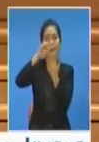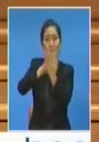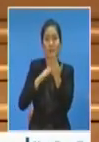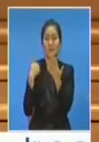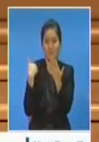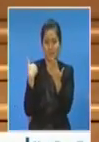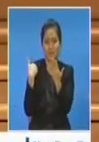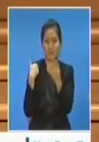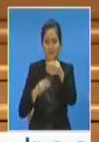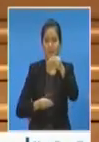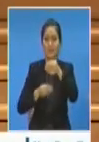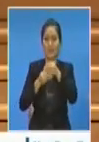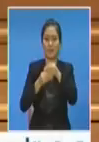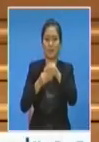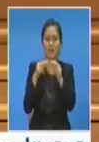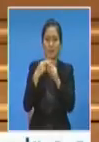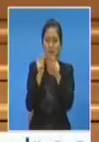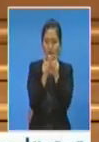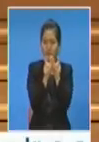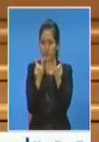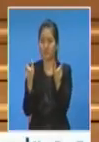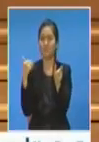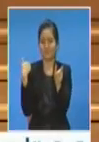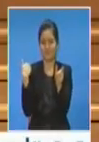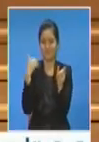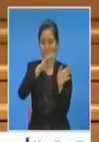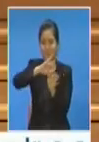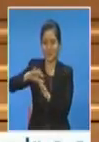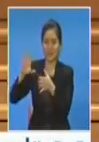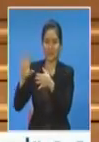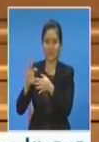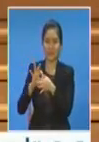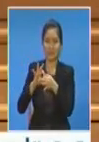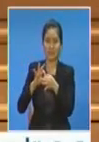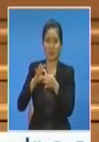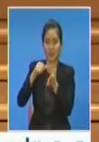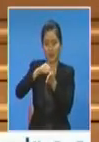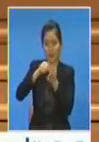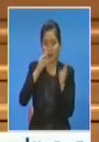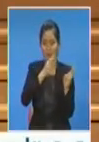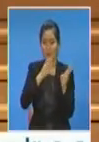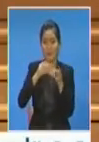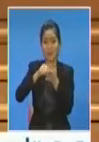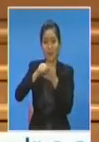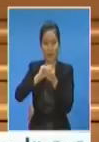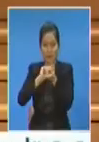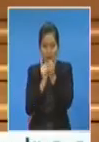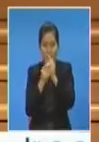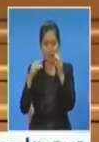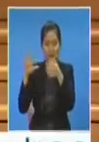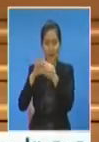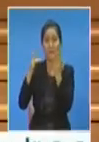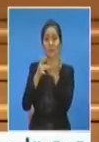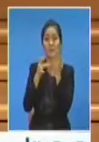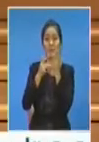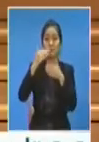ปแผนนี้นะครับชื่ออาจจะยาวหน่อยปฏิรูประบบเครื่องมือด้านการสื่อสารและโทรคมนา